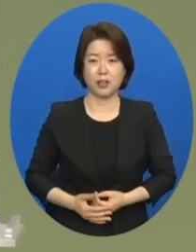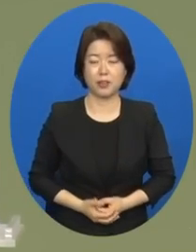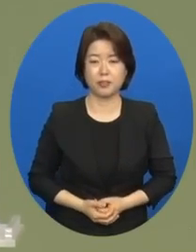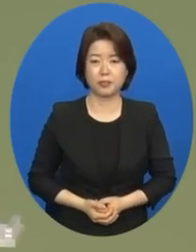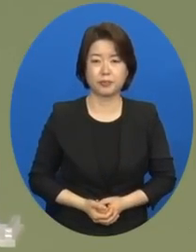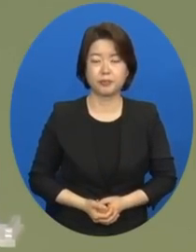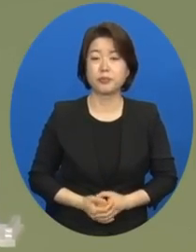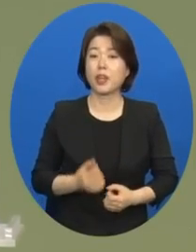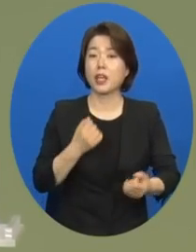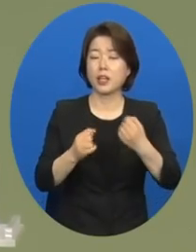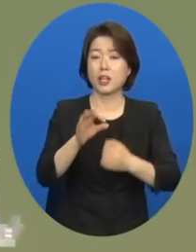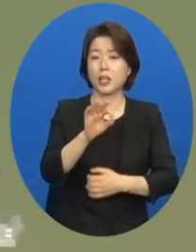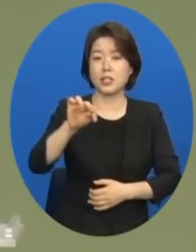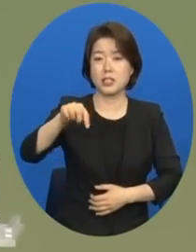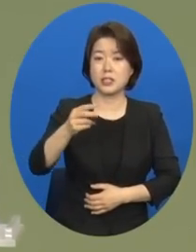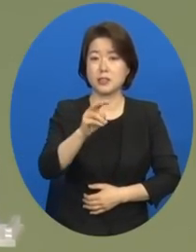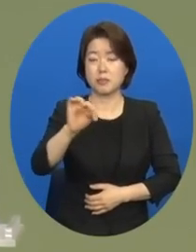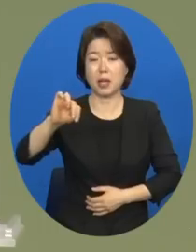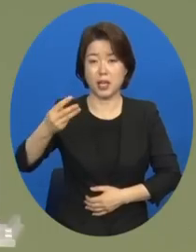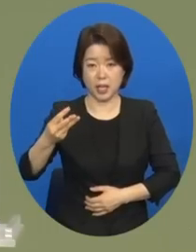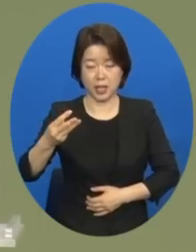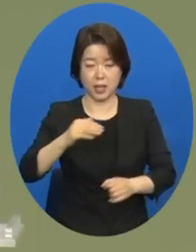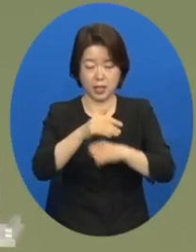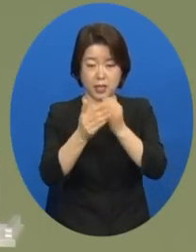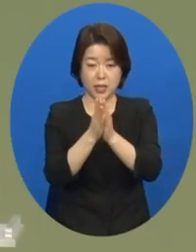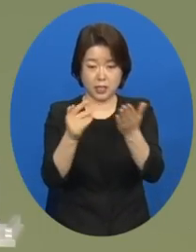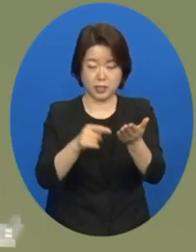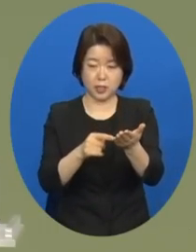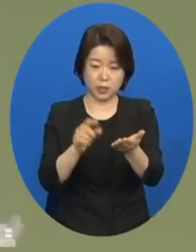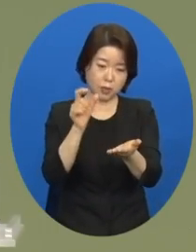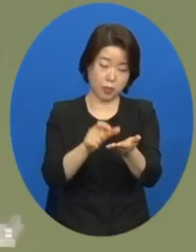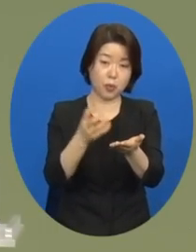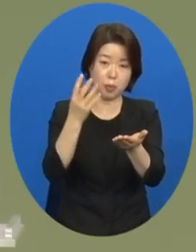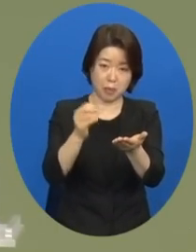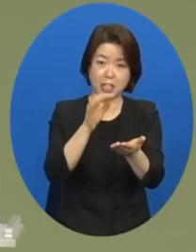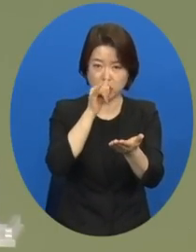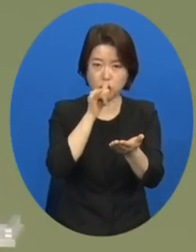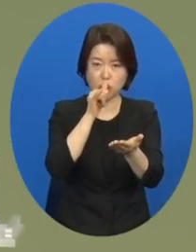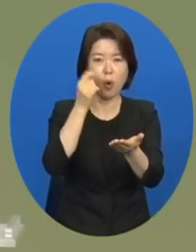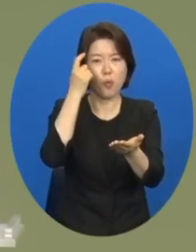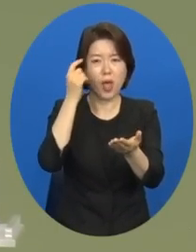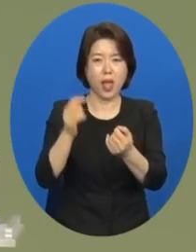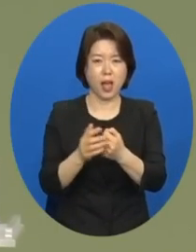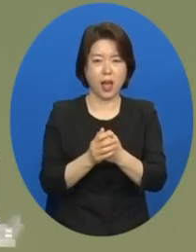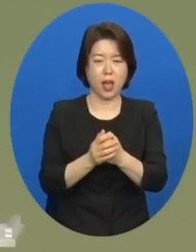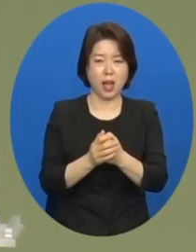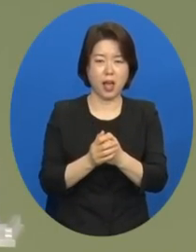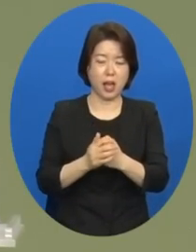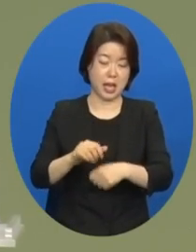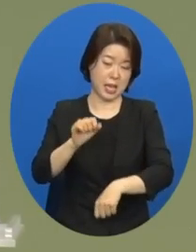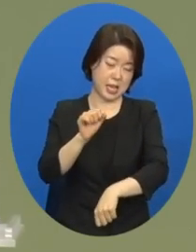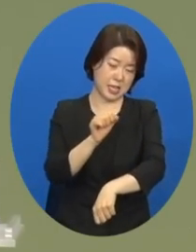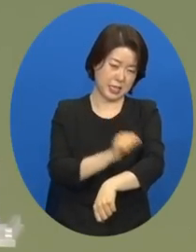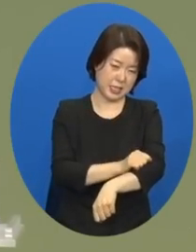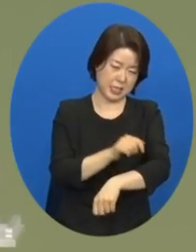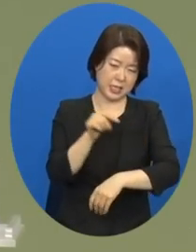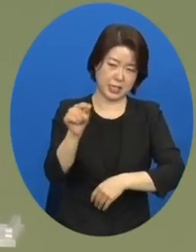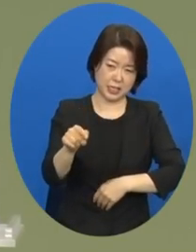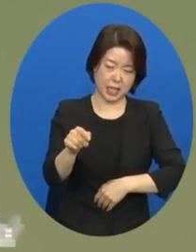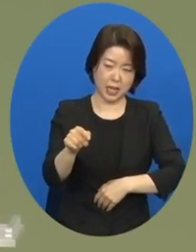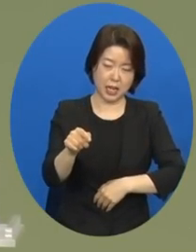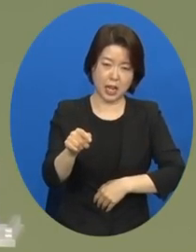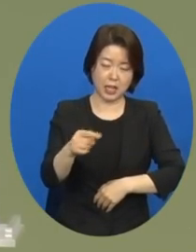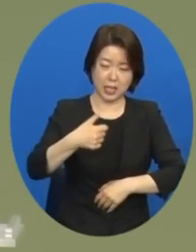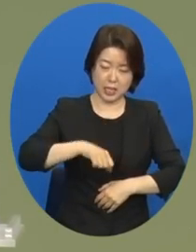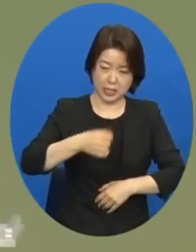그럼에도 이스마일 얘기가 성경에서 이렇게 많이 하려 된 것은 잘난 자녀가 안 믿는 고통이 너무